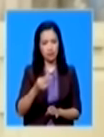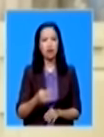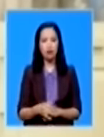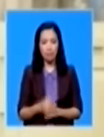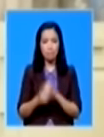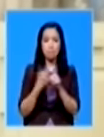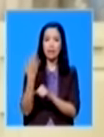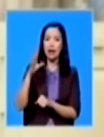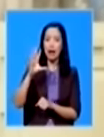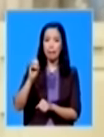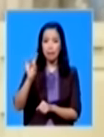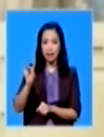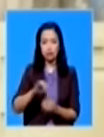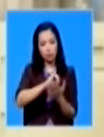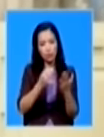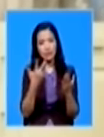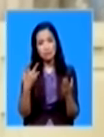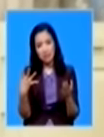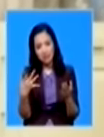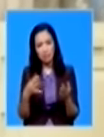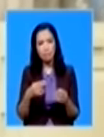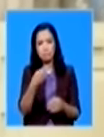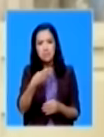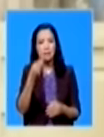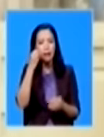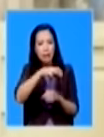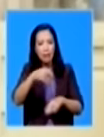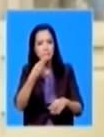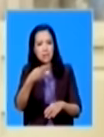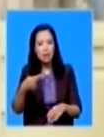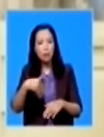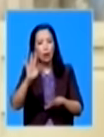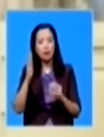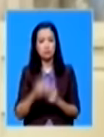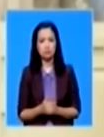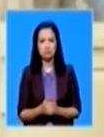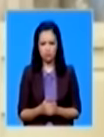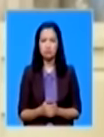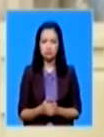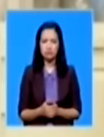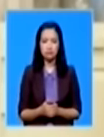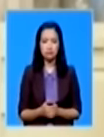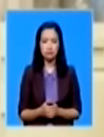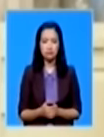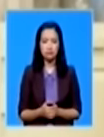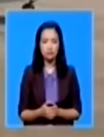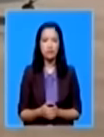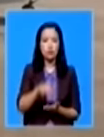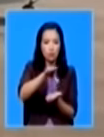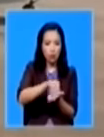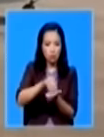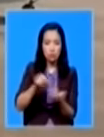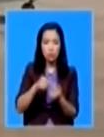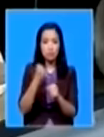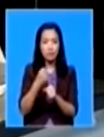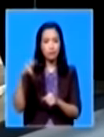58 58มีภัยแล้ง 3-4 จังหวัด 10,000 กว่าหมู่บ้านน้อยที่สุดในรอบ4ปีนะเพราะนั้นข้อมูลการทำฝนเทียมผมก็